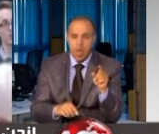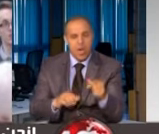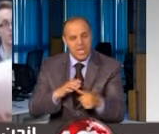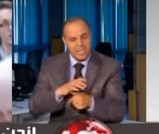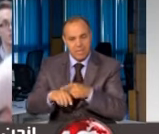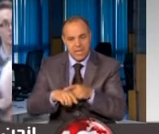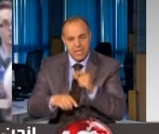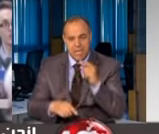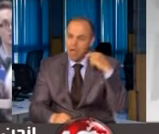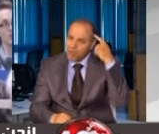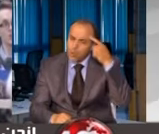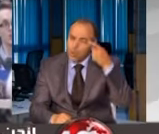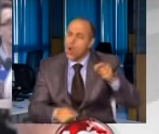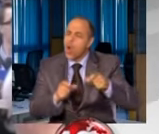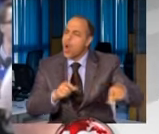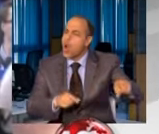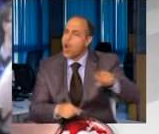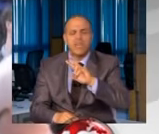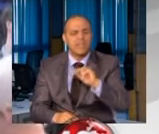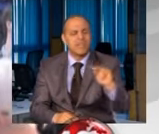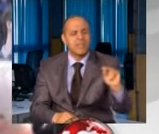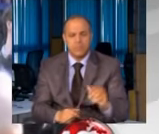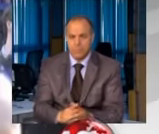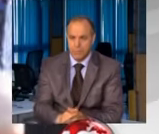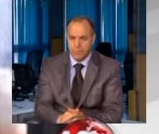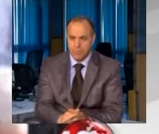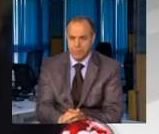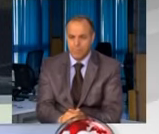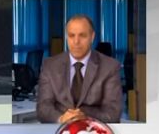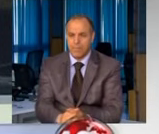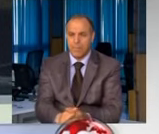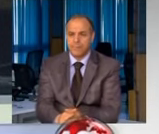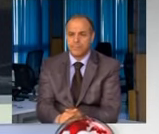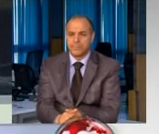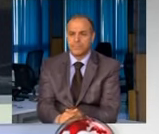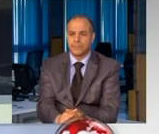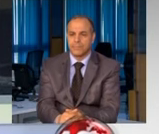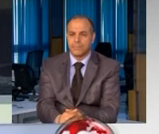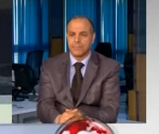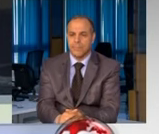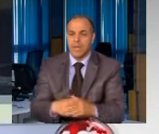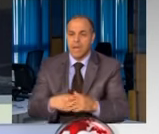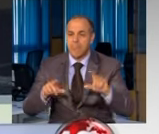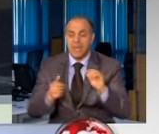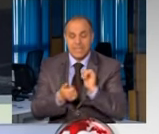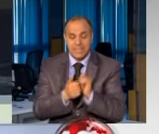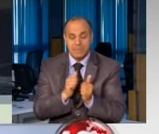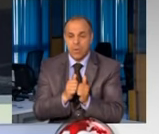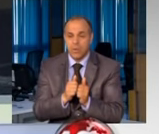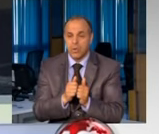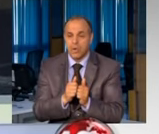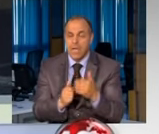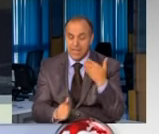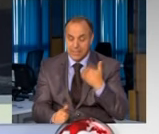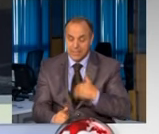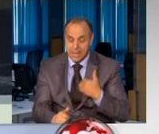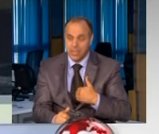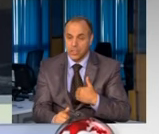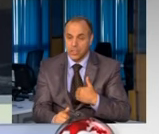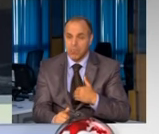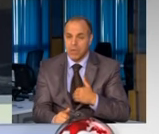لكل اللندنيين دون استثناء. في أخبار الرياضة، يحل الترجي